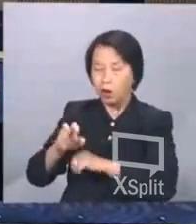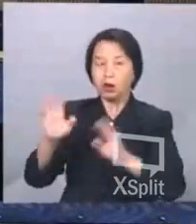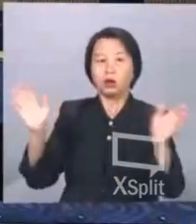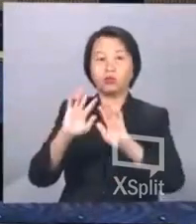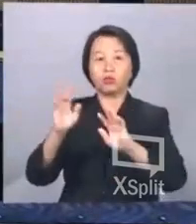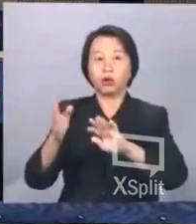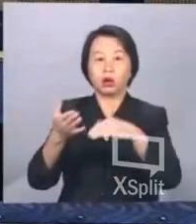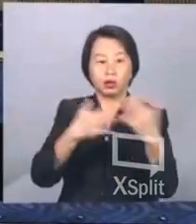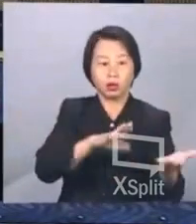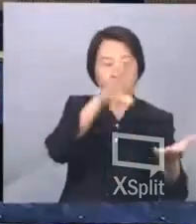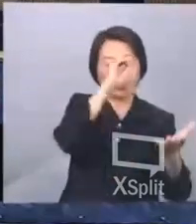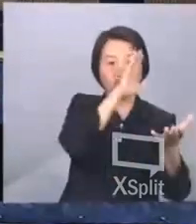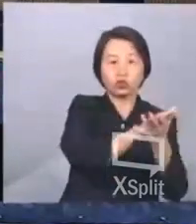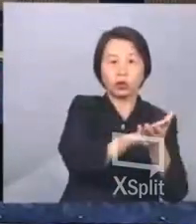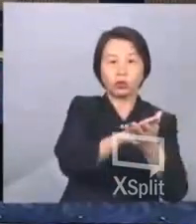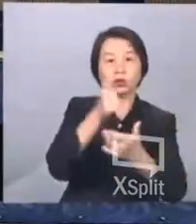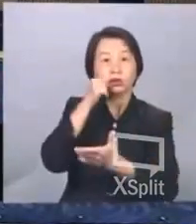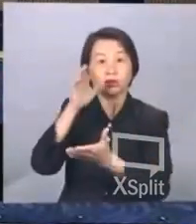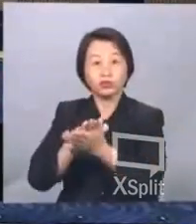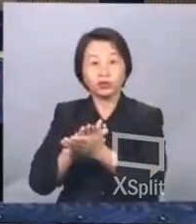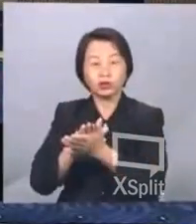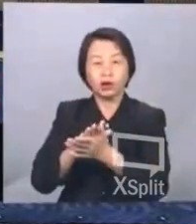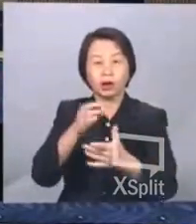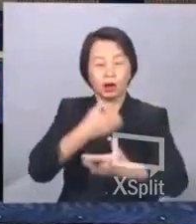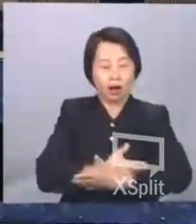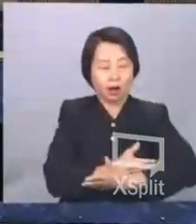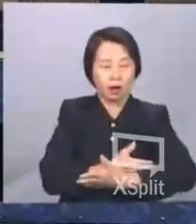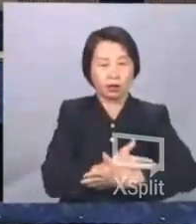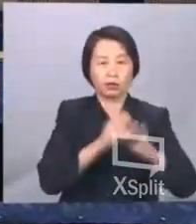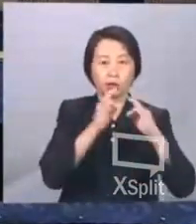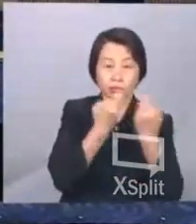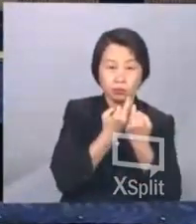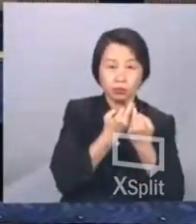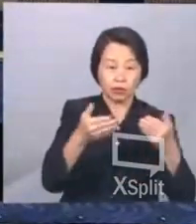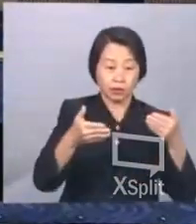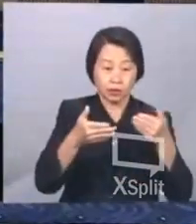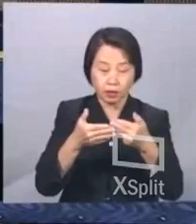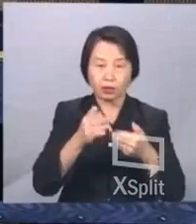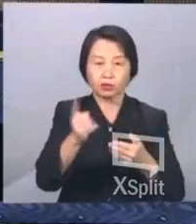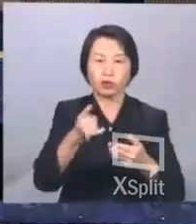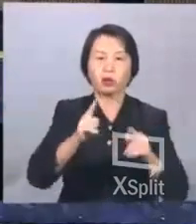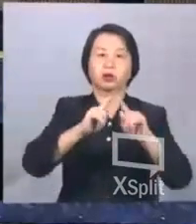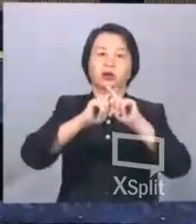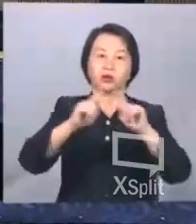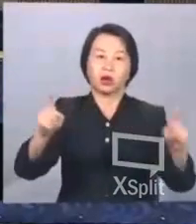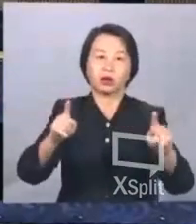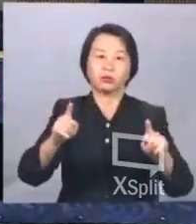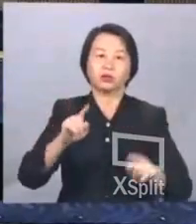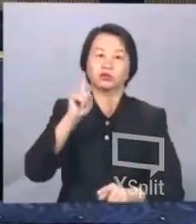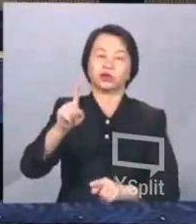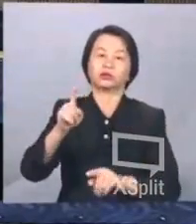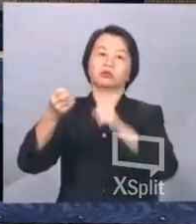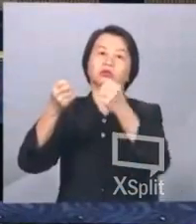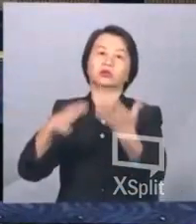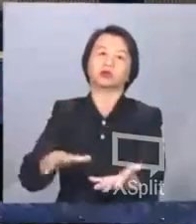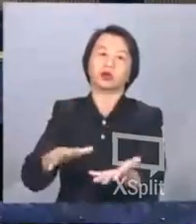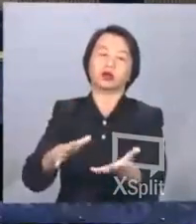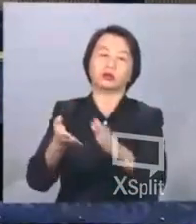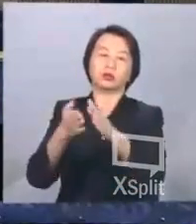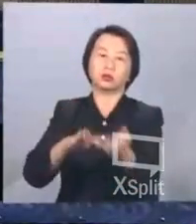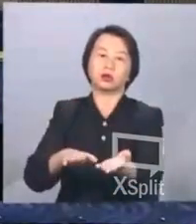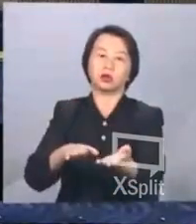kehilangan pada suami istri anak-anak keluarga terdekat saja tetapi juga satu kehilangan besar